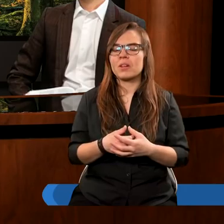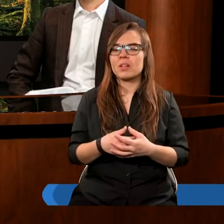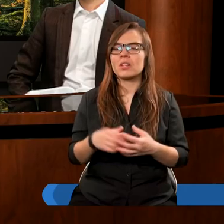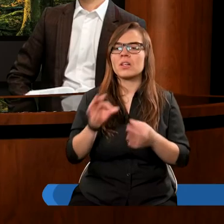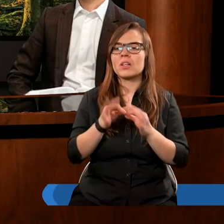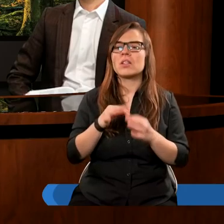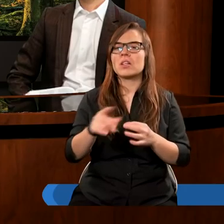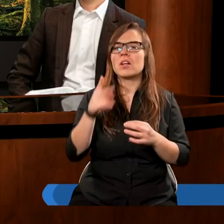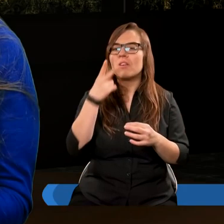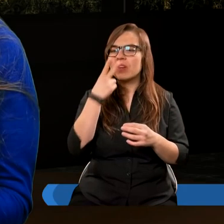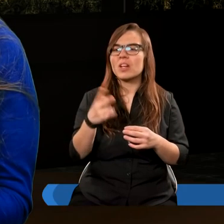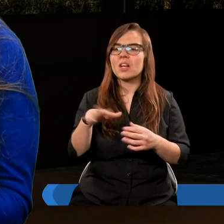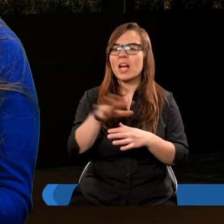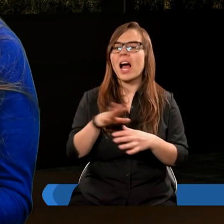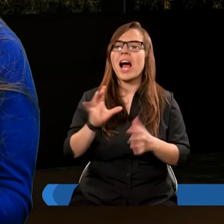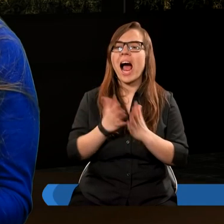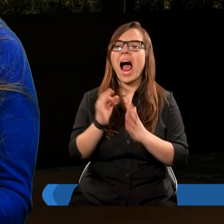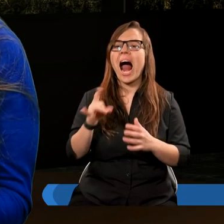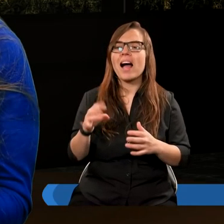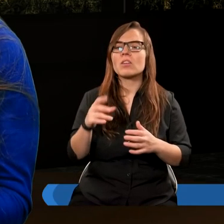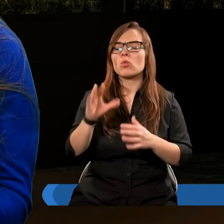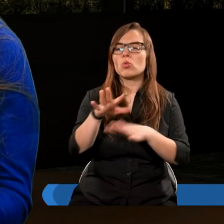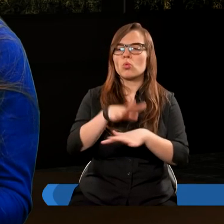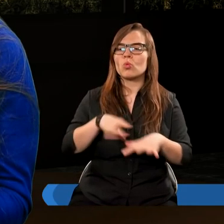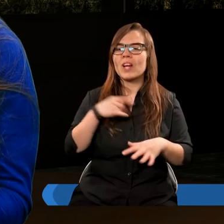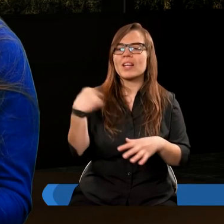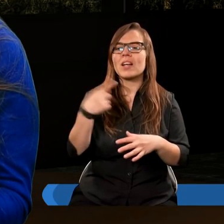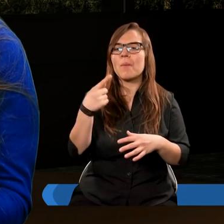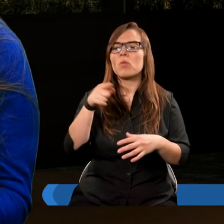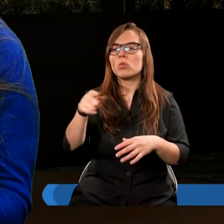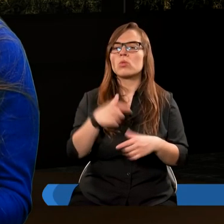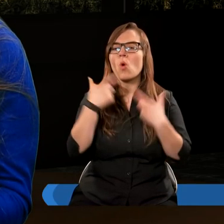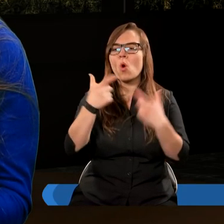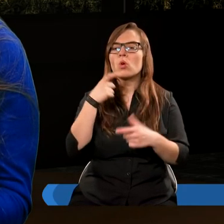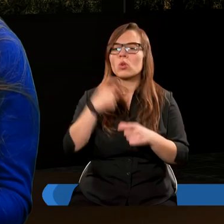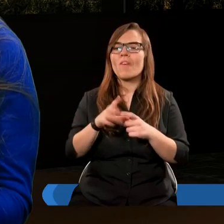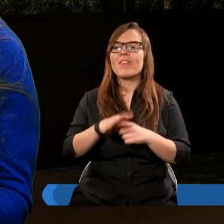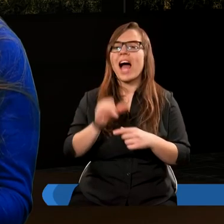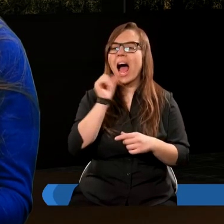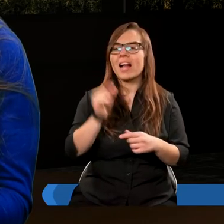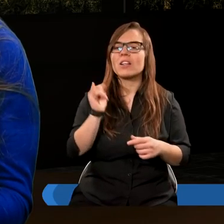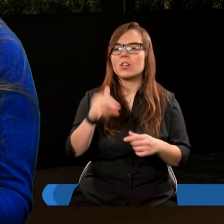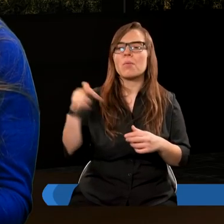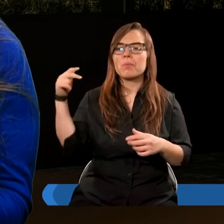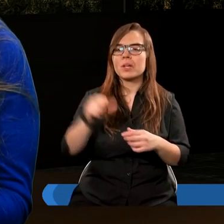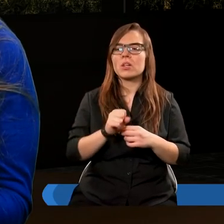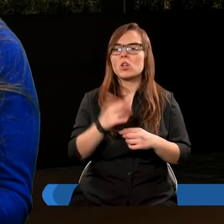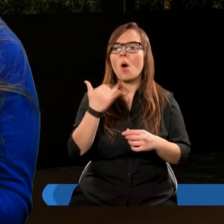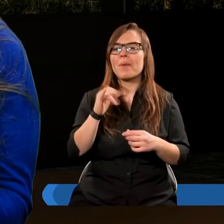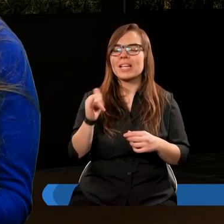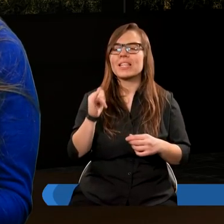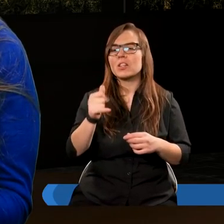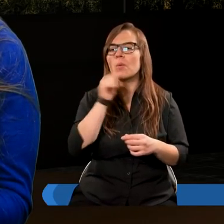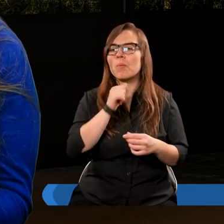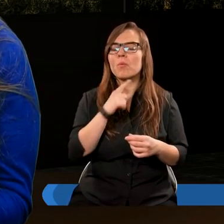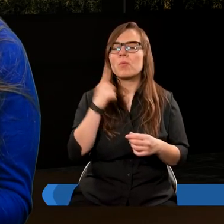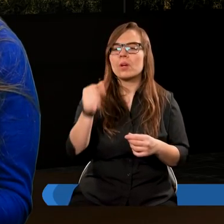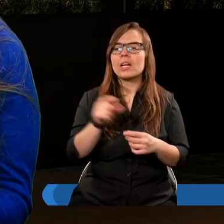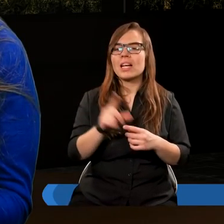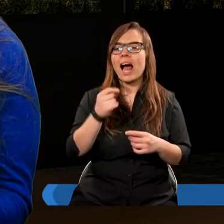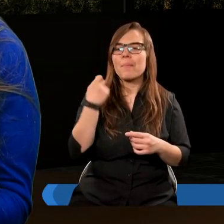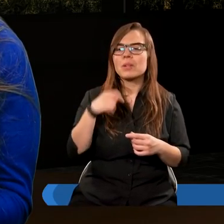Gdy przeszli Frygię i krainę galacką, Duch Święty zabronił im głosić Słowo Boże w Azji. Gdy przybyli do Myzi, próbowali pójść do